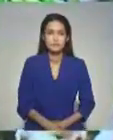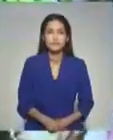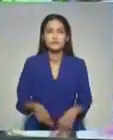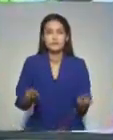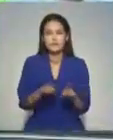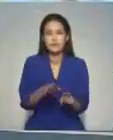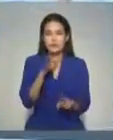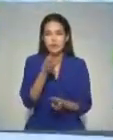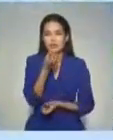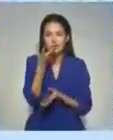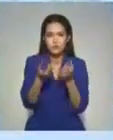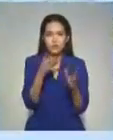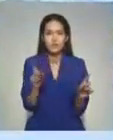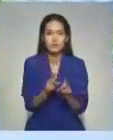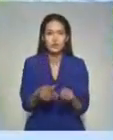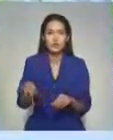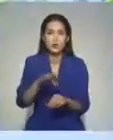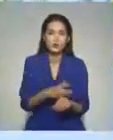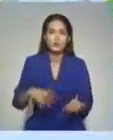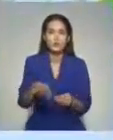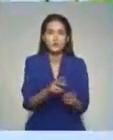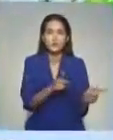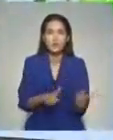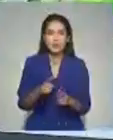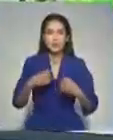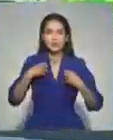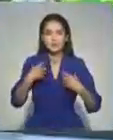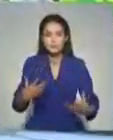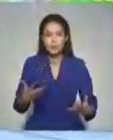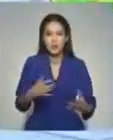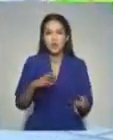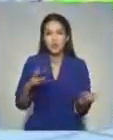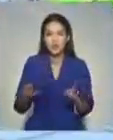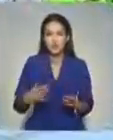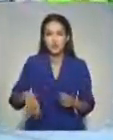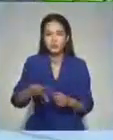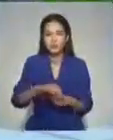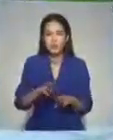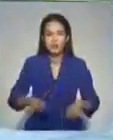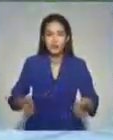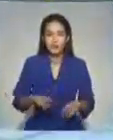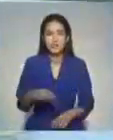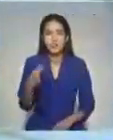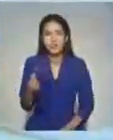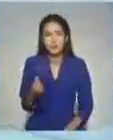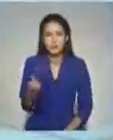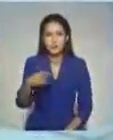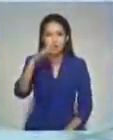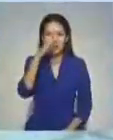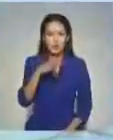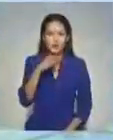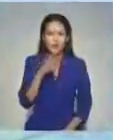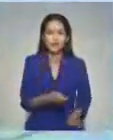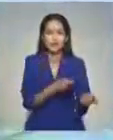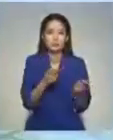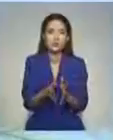а тем временем цветочные магазины страны уже вовсю готовятся к праздничному ажиотажу по данным министерства финансов в Казахстан